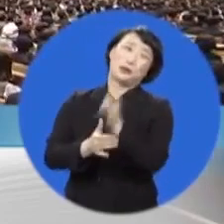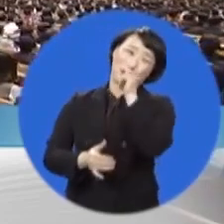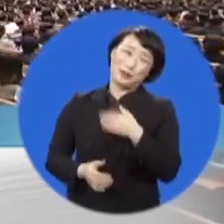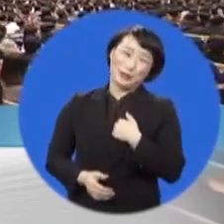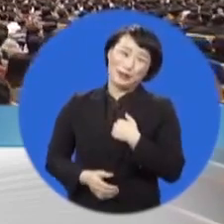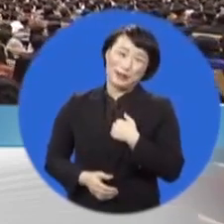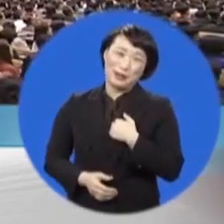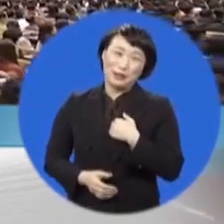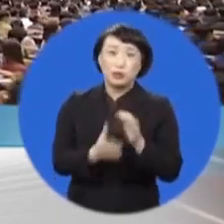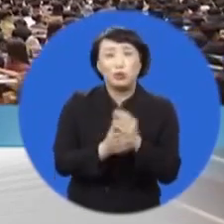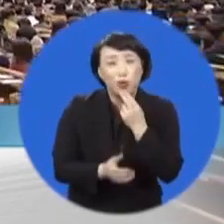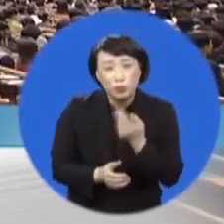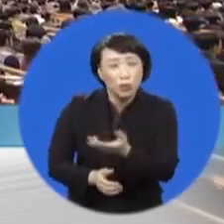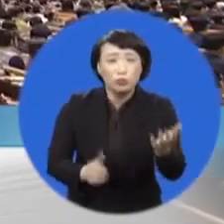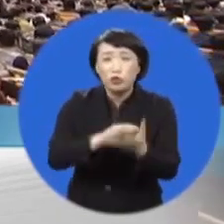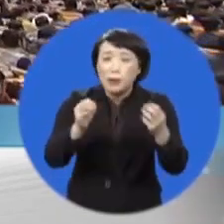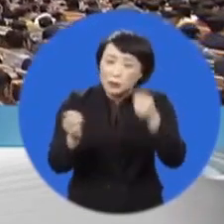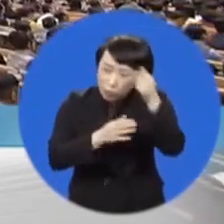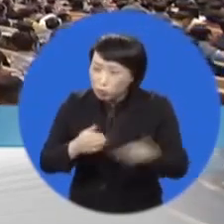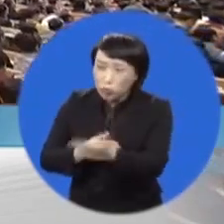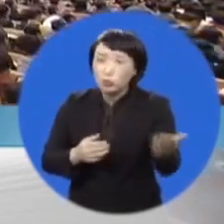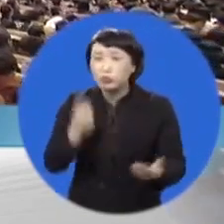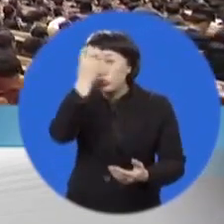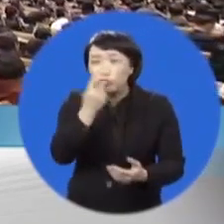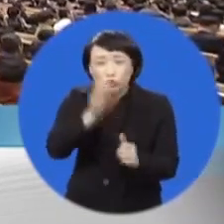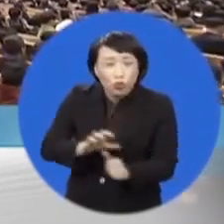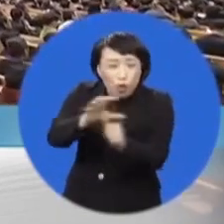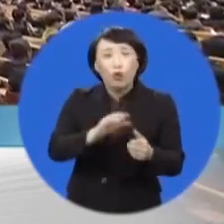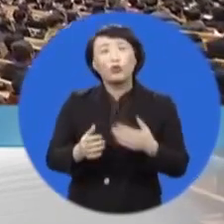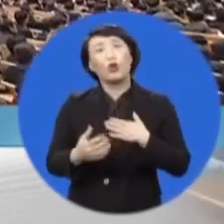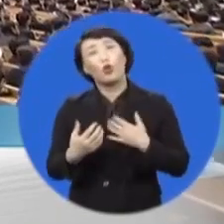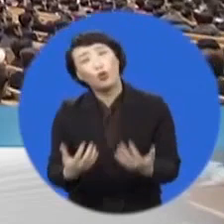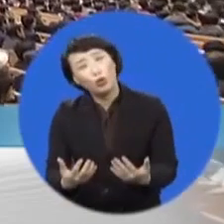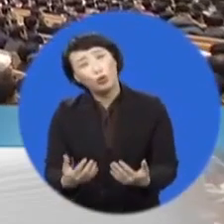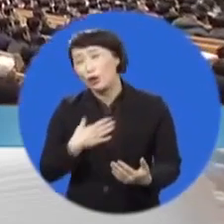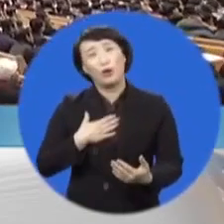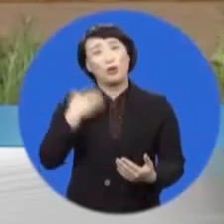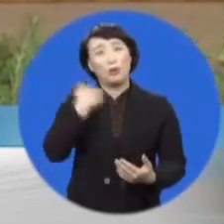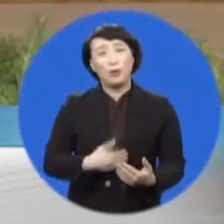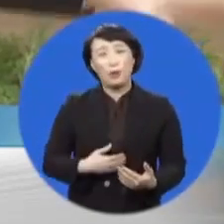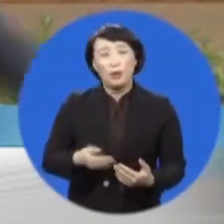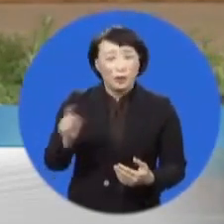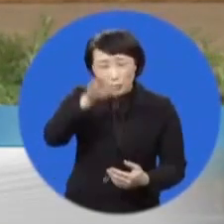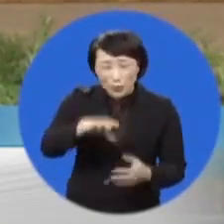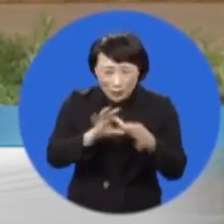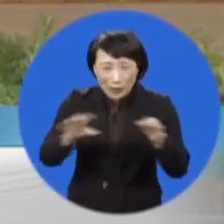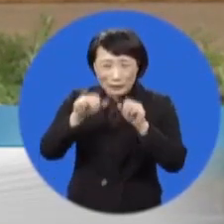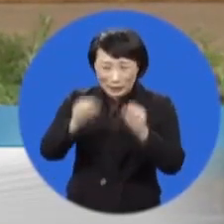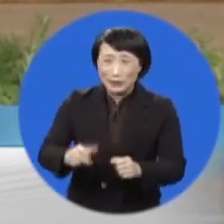큼 기도 안 하느니만 한다 남을 뭐 주고 지켜나가고 나만 못 지킨 아 무 20 g 하신